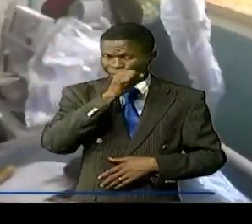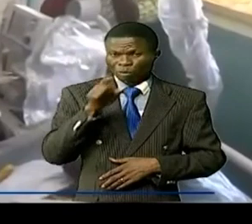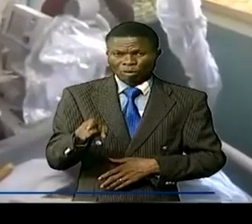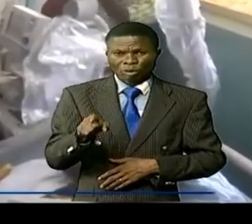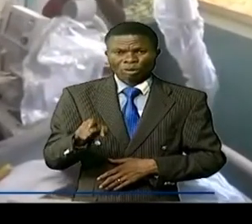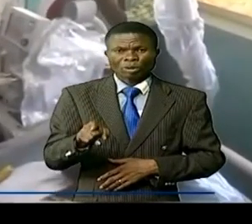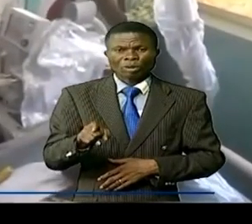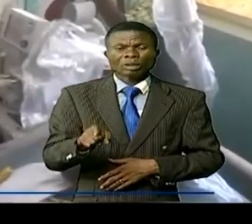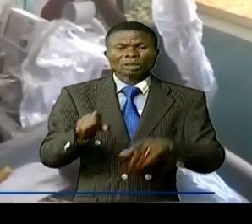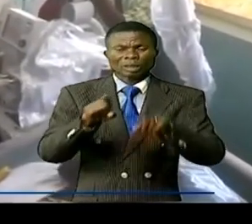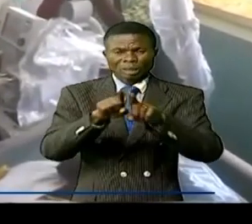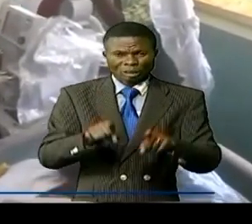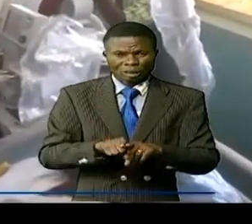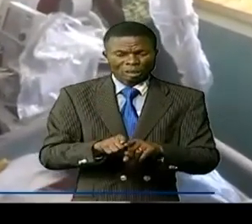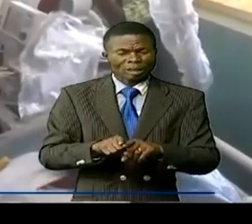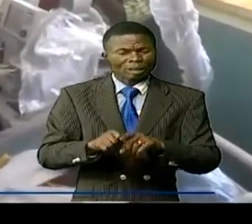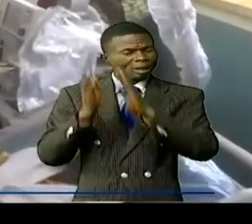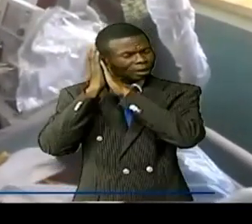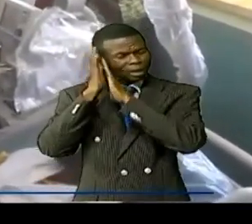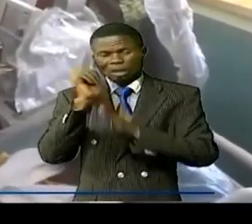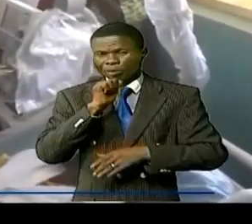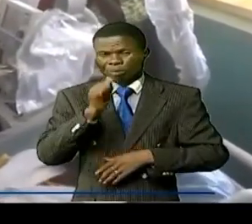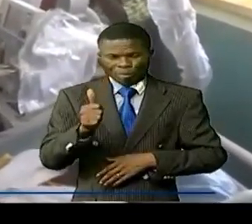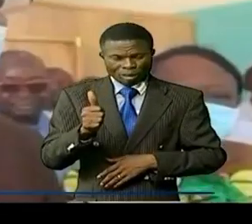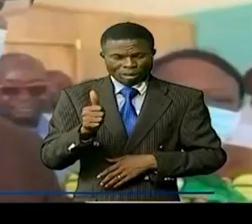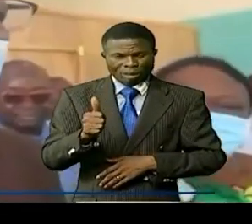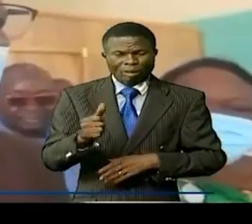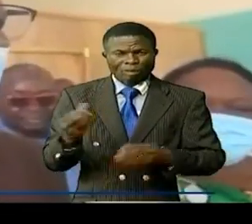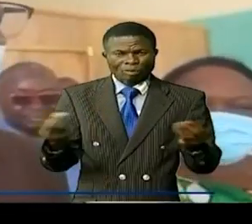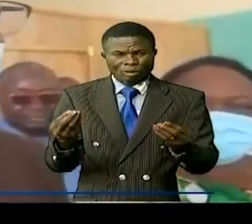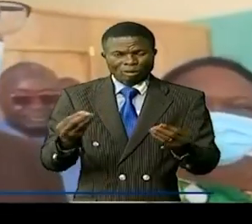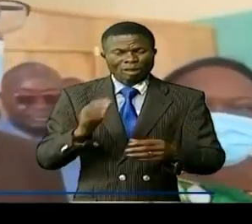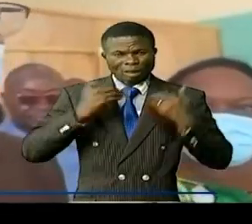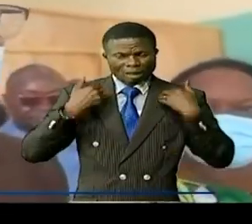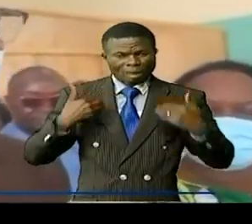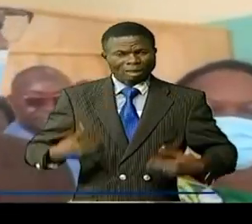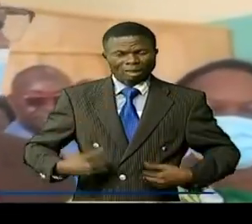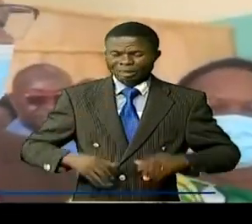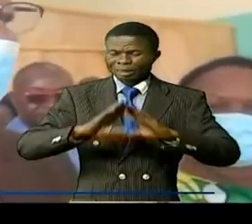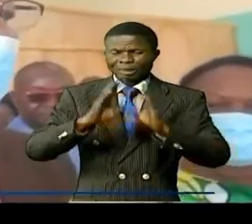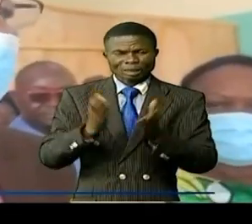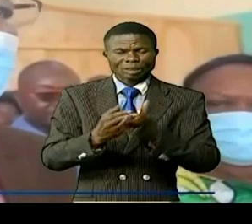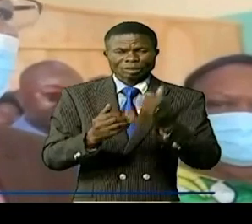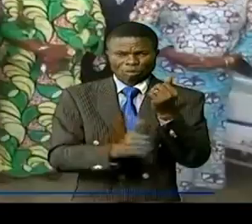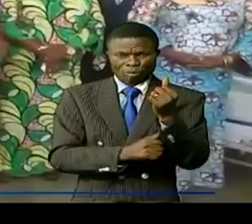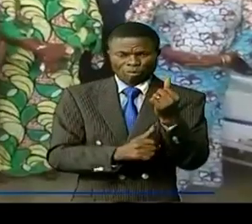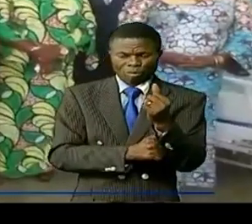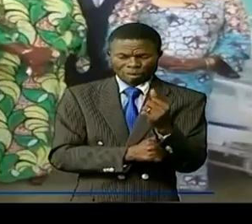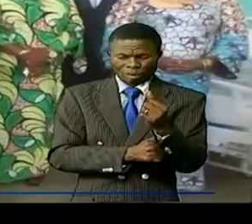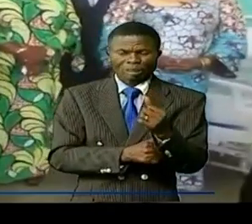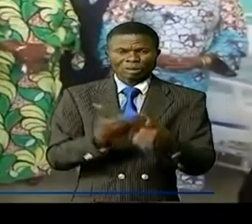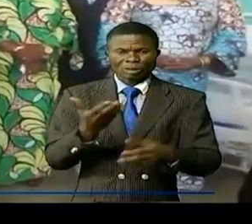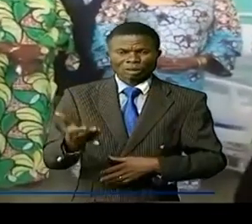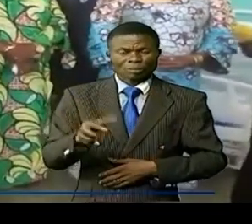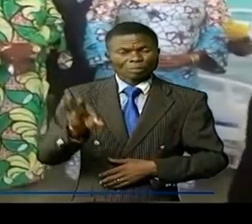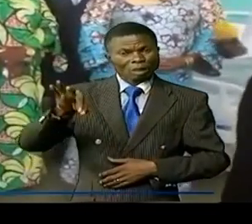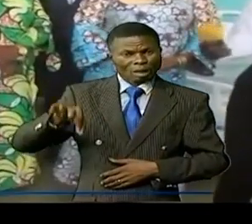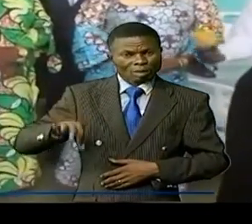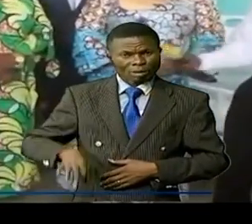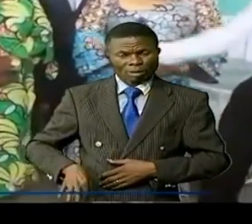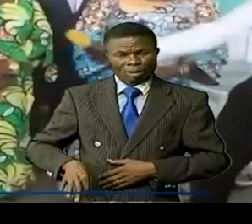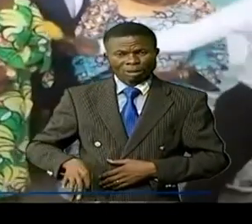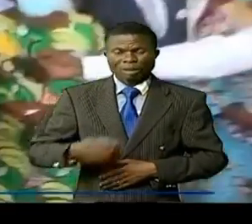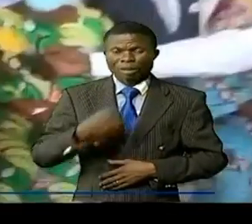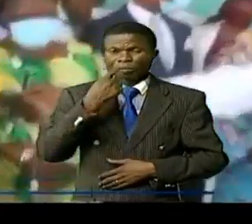Kondé, eux qui ne dorment point sur leur laurier, la santé de leurs administrés les tenant à cœur. L'avantage de